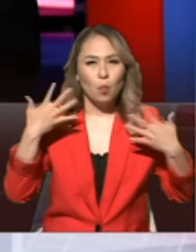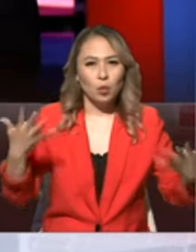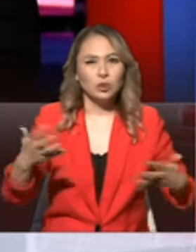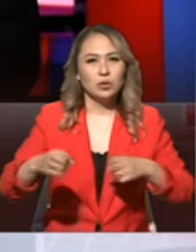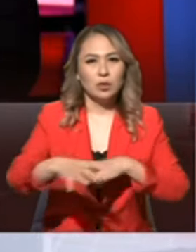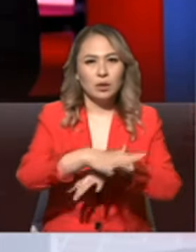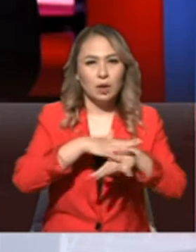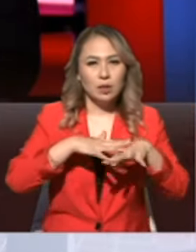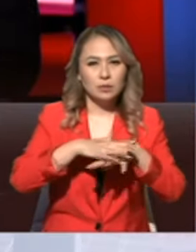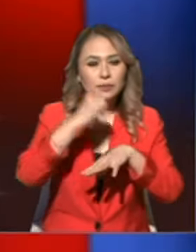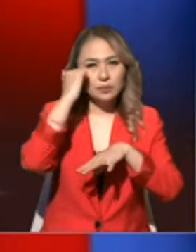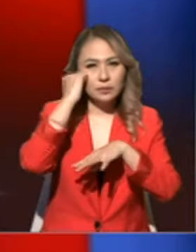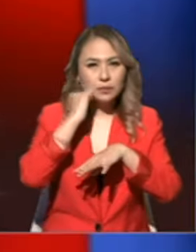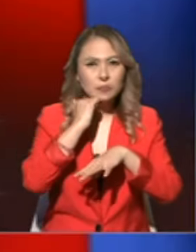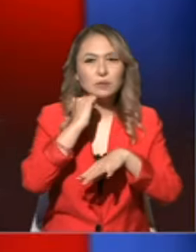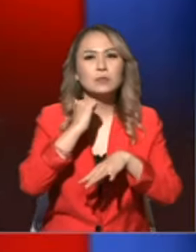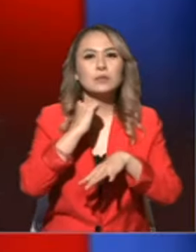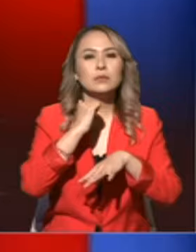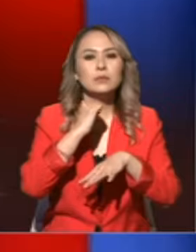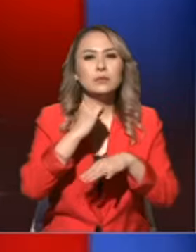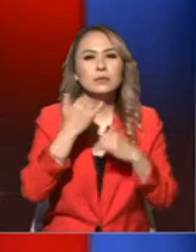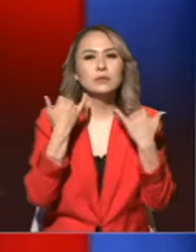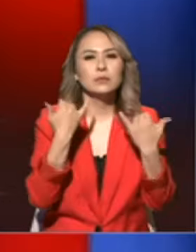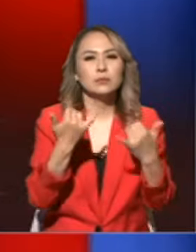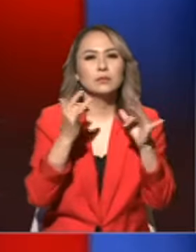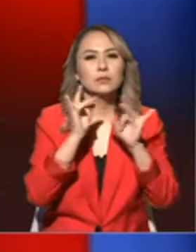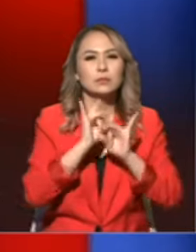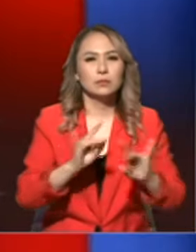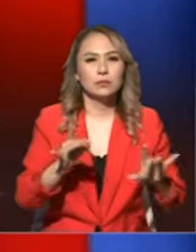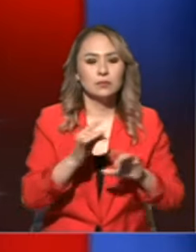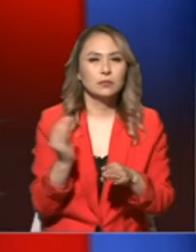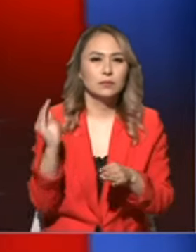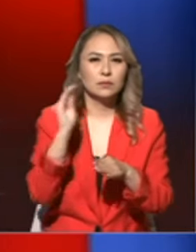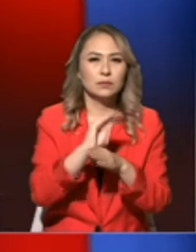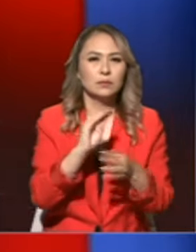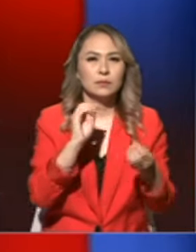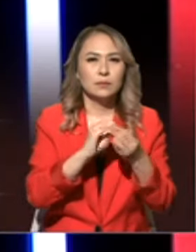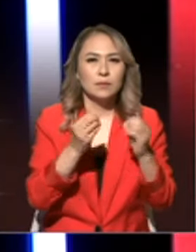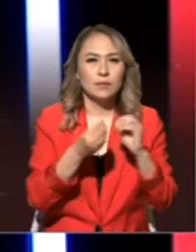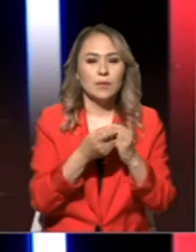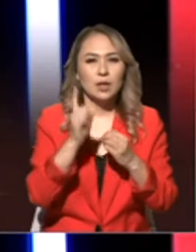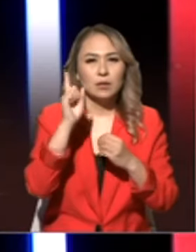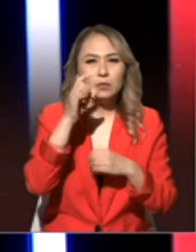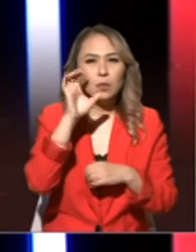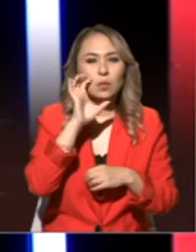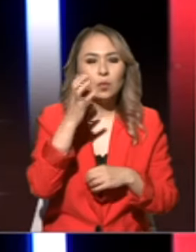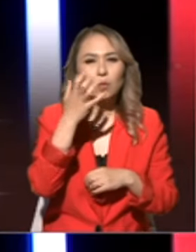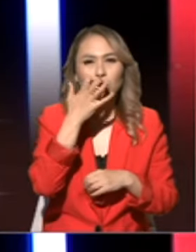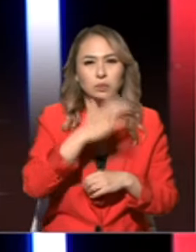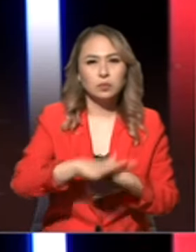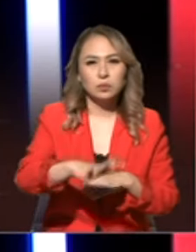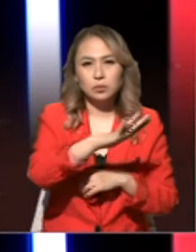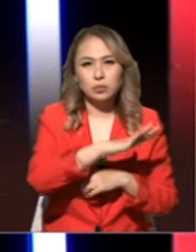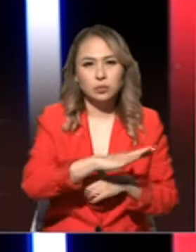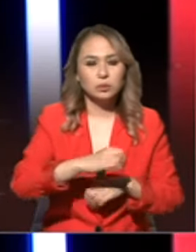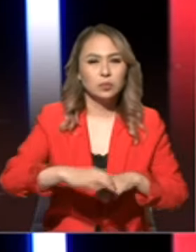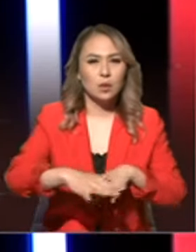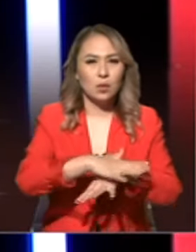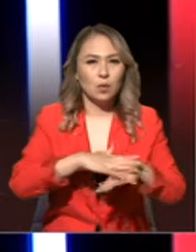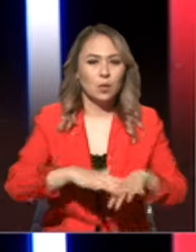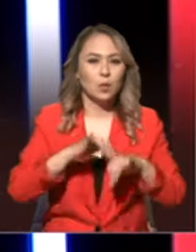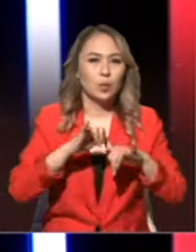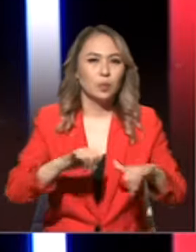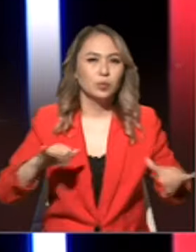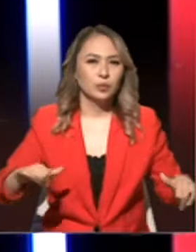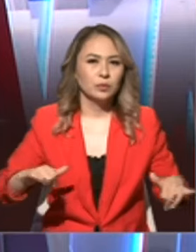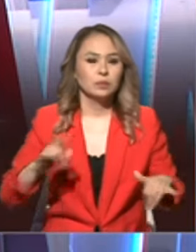Халықтың қартаю процесінің жүру арқасында. Енді қараңыз, бұл жерде тағы да мәселе, неге оңтүстіктің халқы көбейеді,